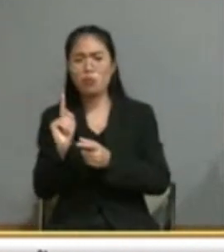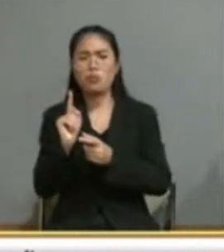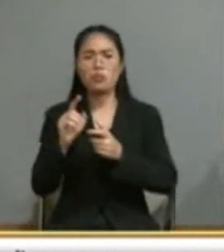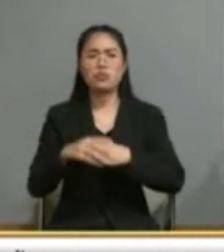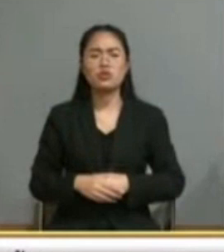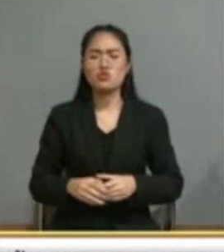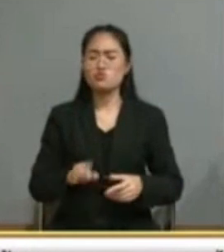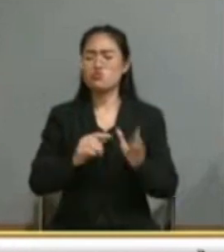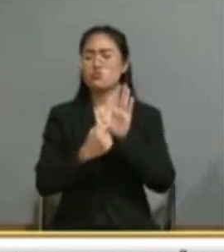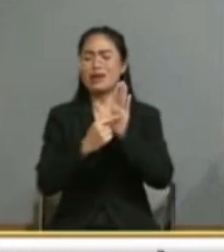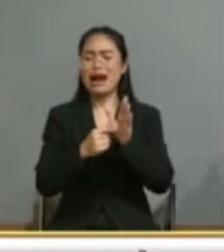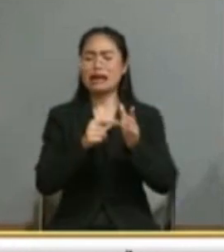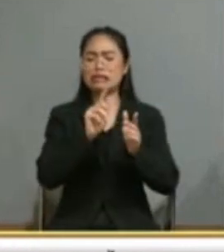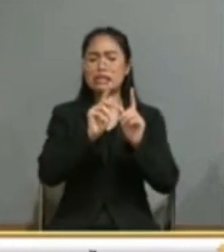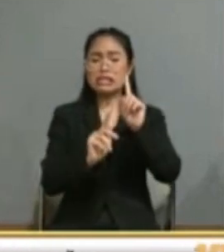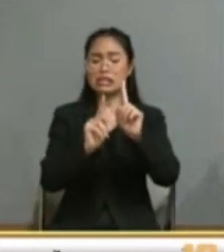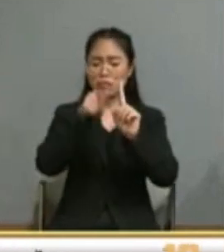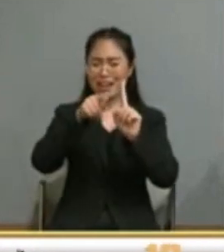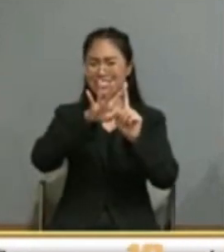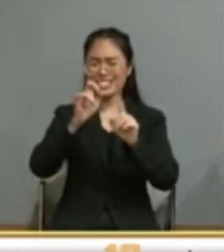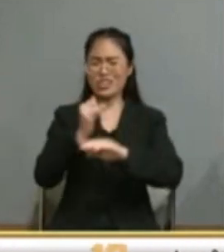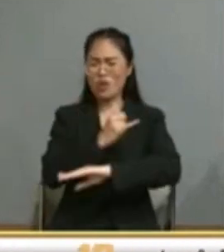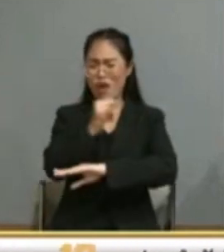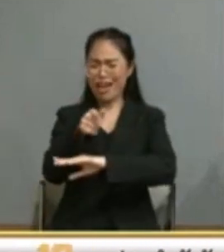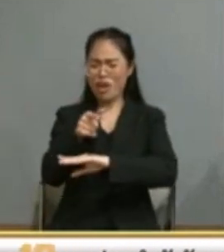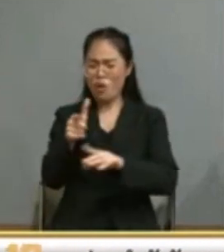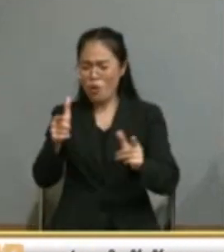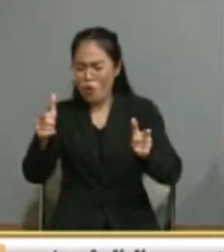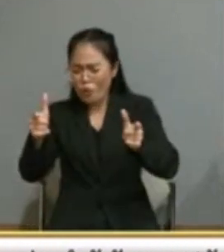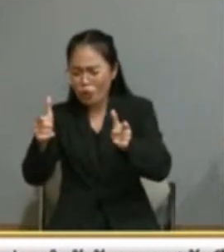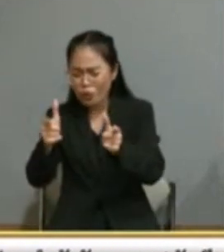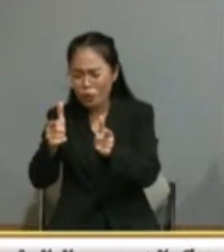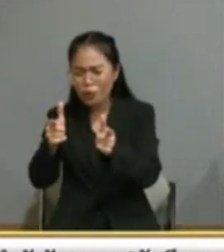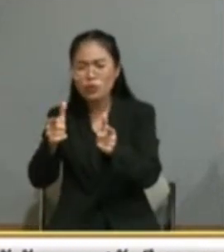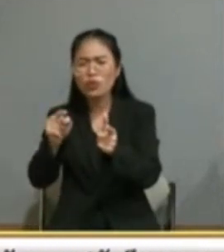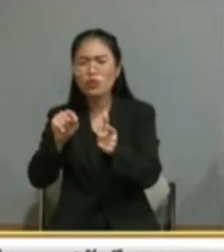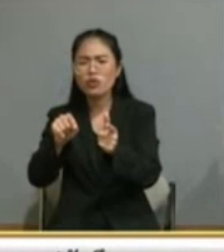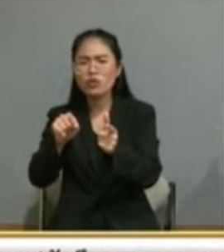ครั สมมิวา 1,400 ไ่เนี่ยถ้าเกิดว่า